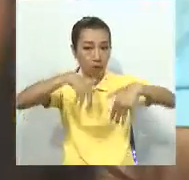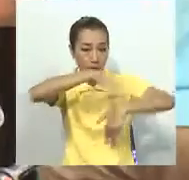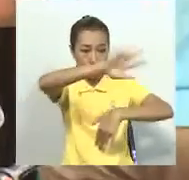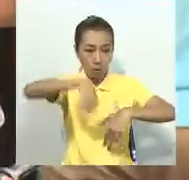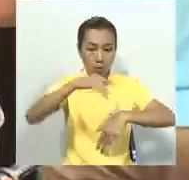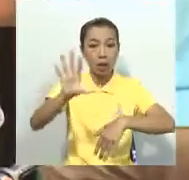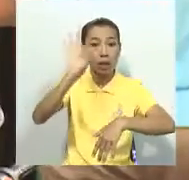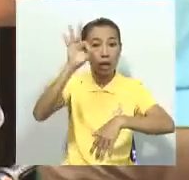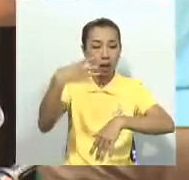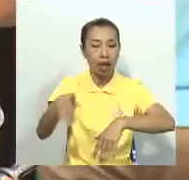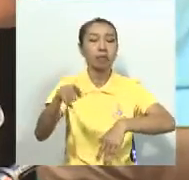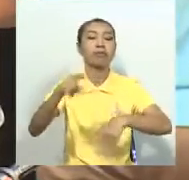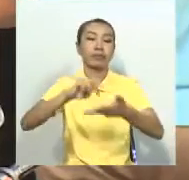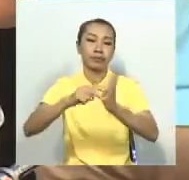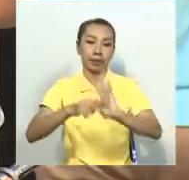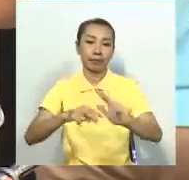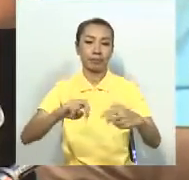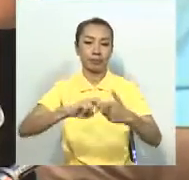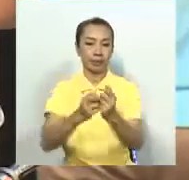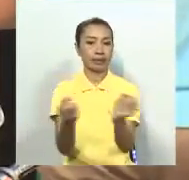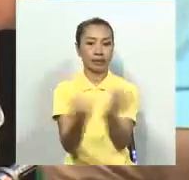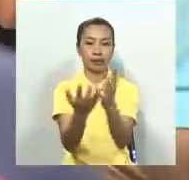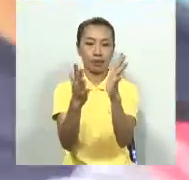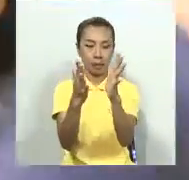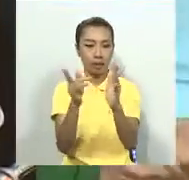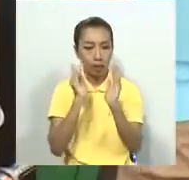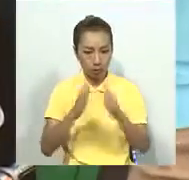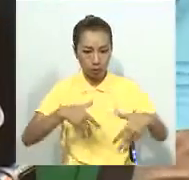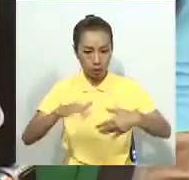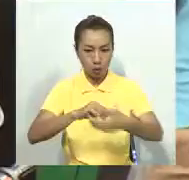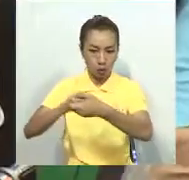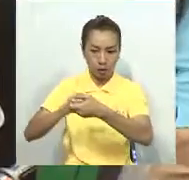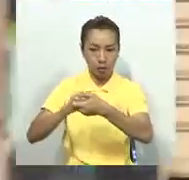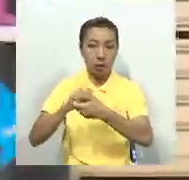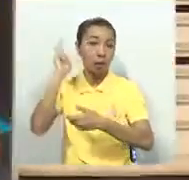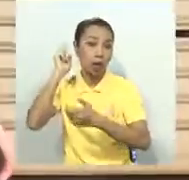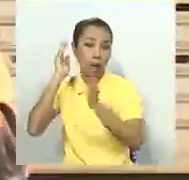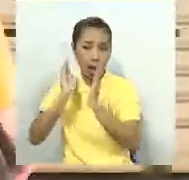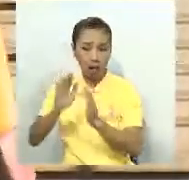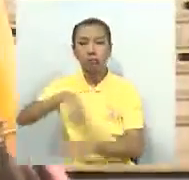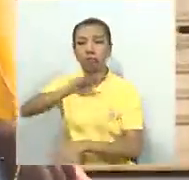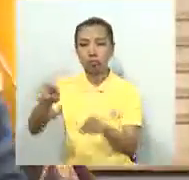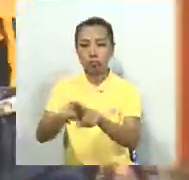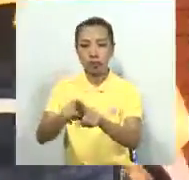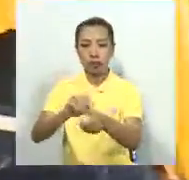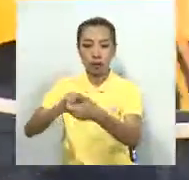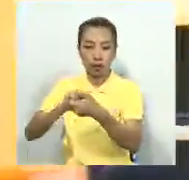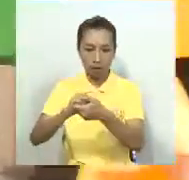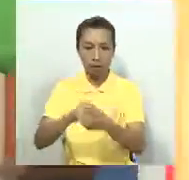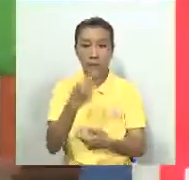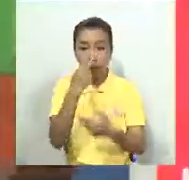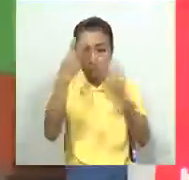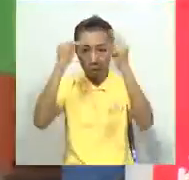จะนำไปสู่ความวุ่นวายซึ่งต้องช่วยกันรวมถึงสื่อมวลชนด้วยนะคะก็ต้องช่วยกันไ